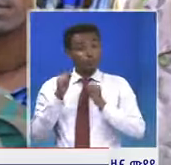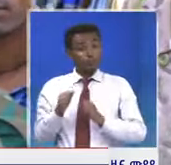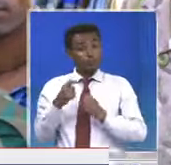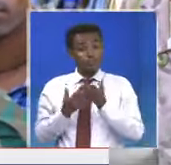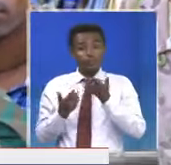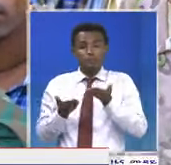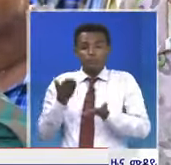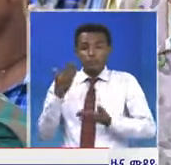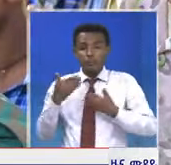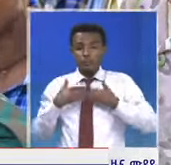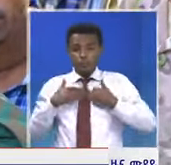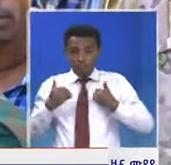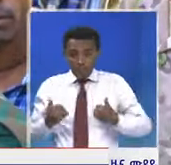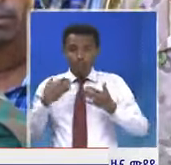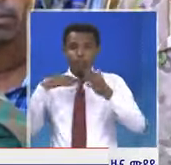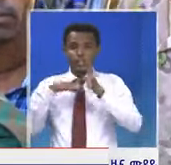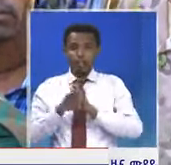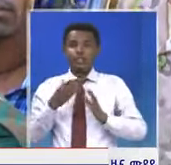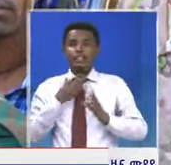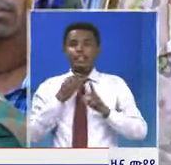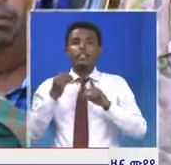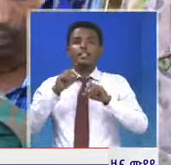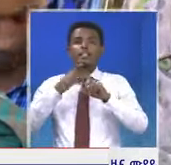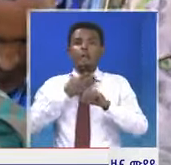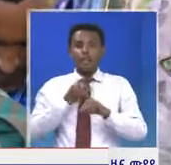ወጣቱ መከላከል ያለበት በተለይ የአማራ ተወላጅ የሆነ